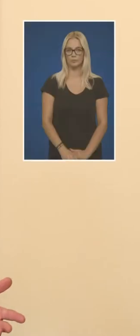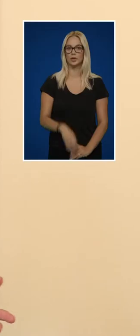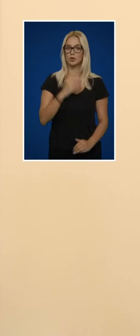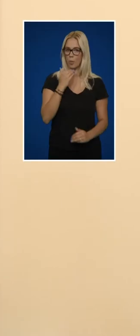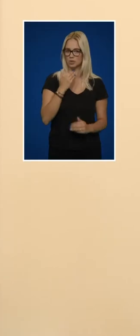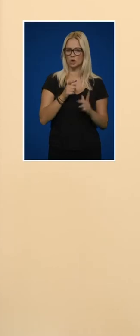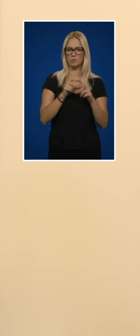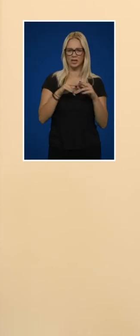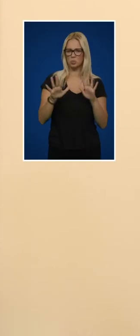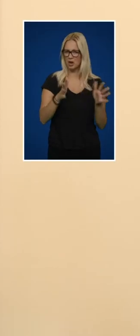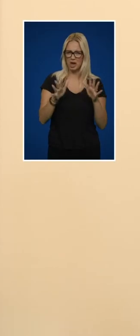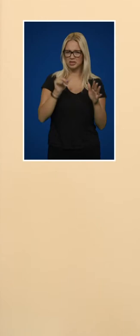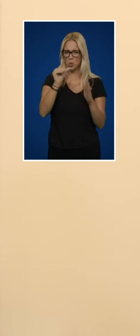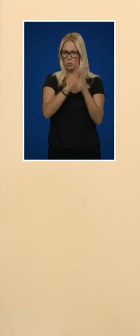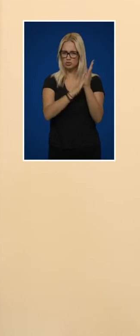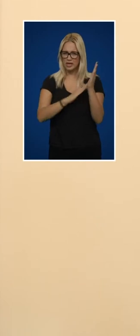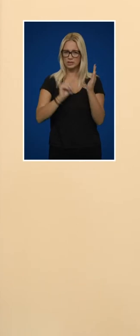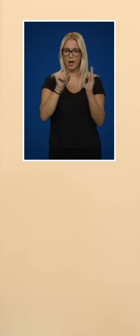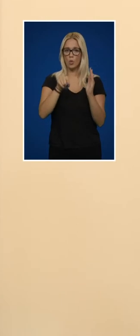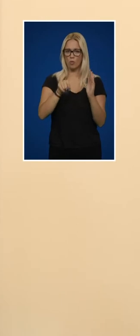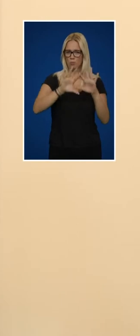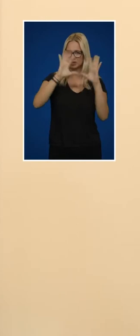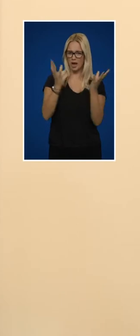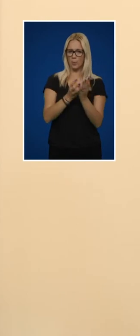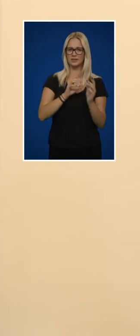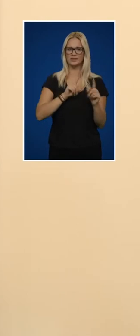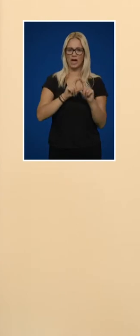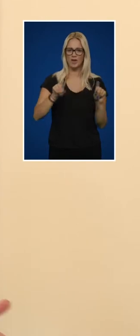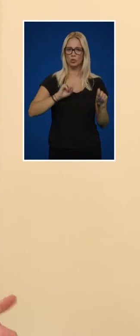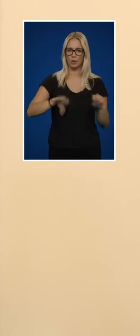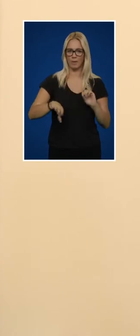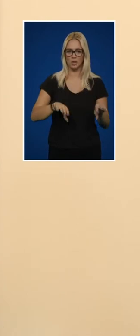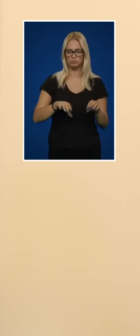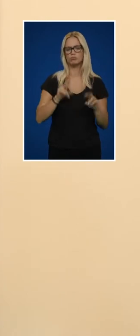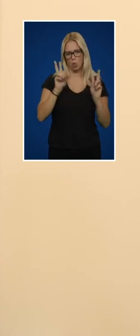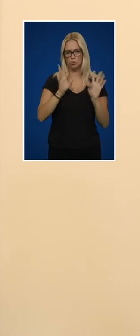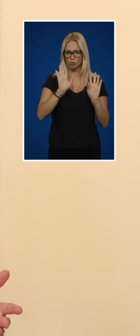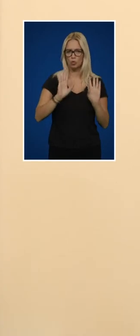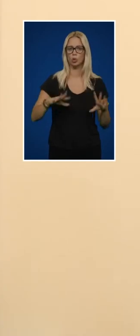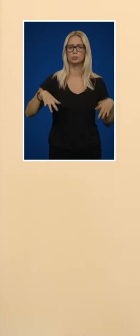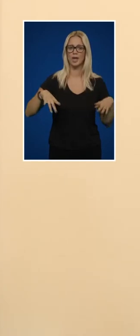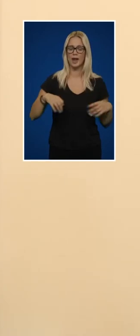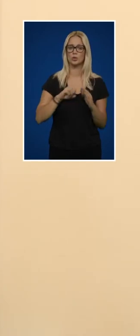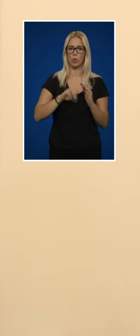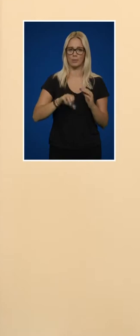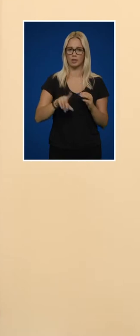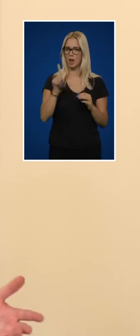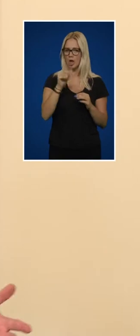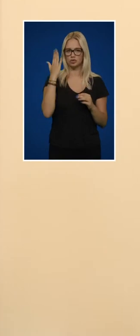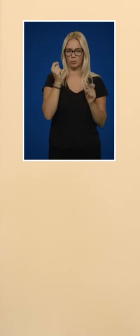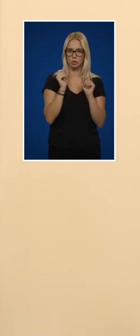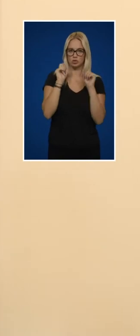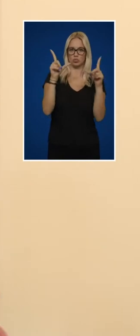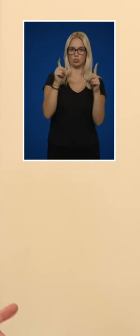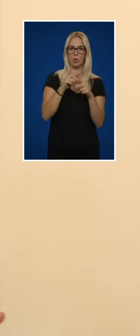Obzirom, kažem, da smo negdje na početcima u cijelom ovom razvrstavanju otpada, odnosno gospodarenja otpadom, neće